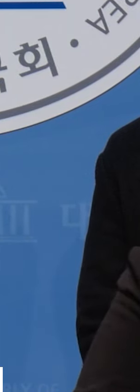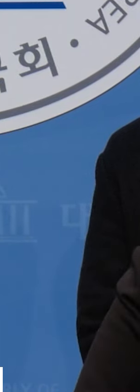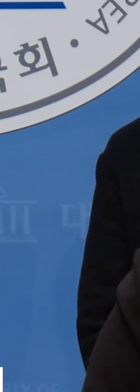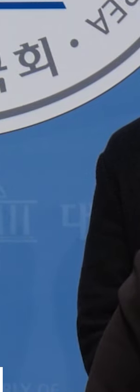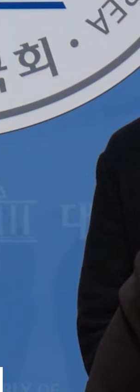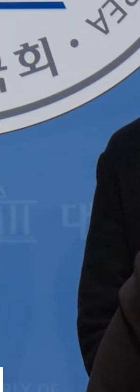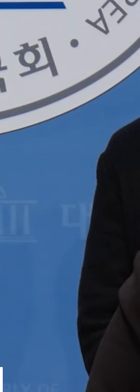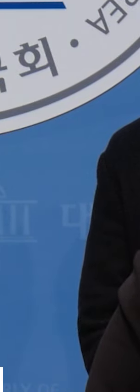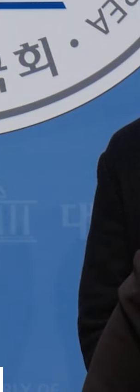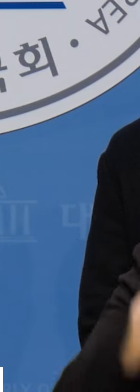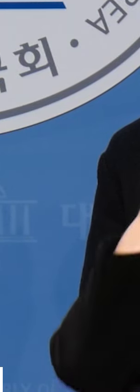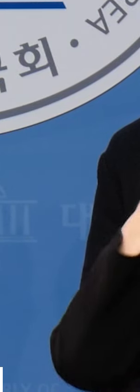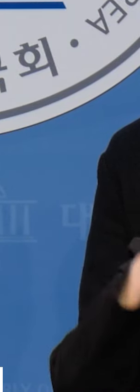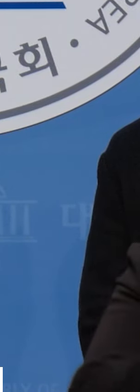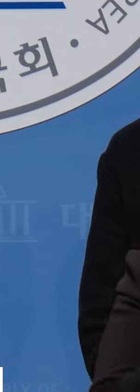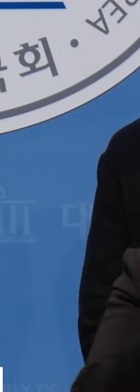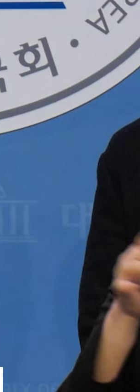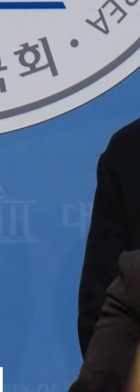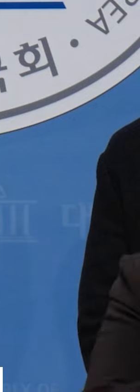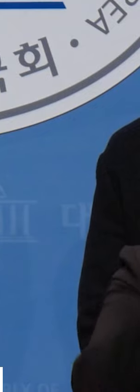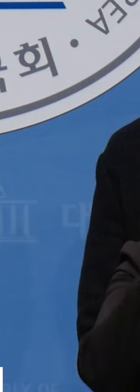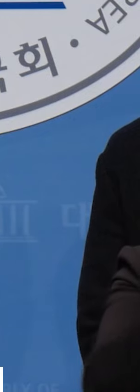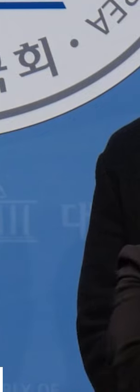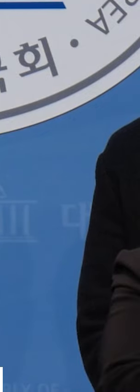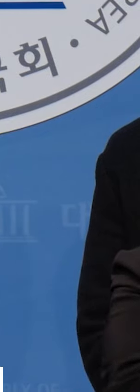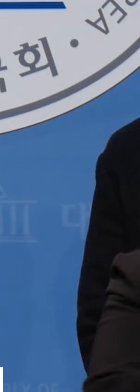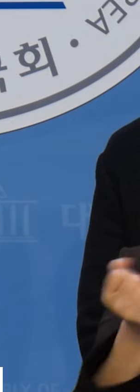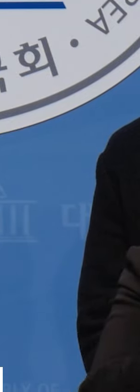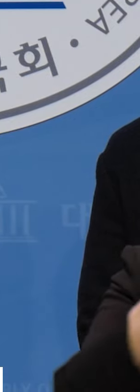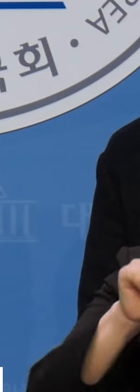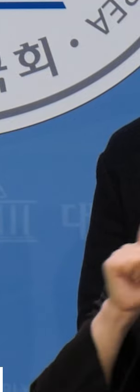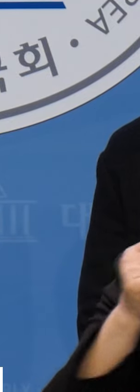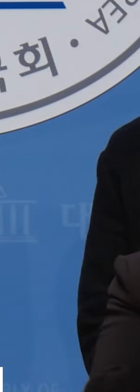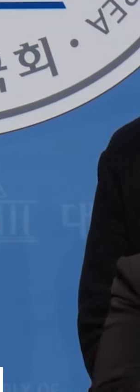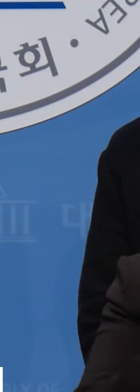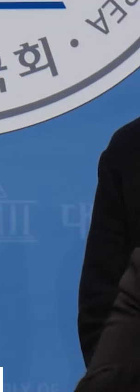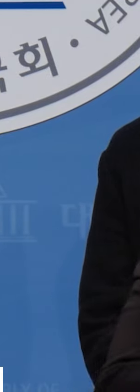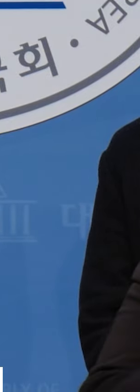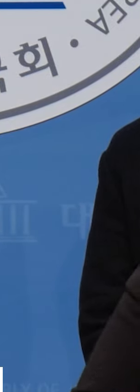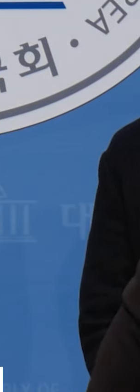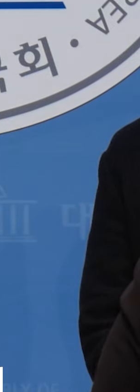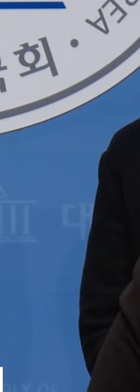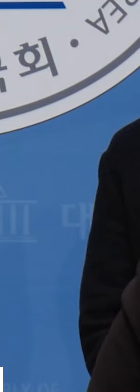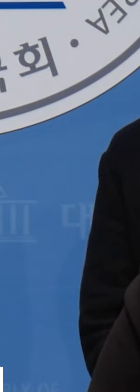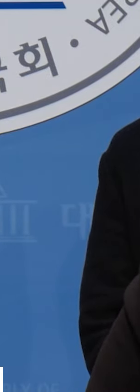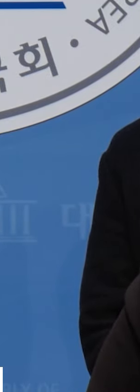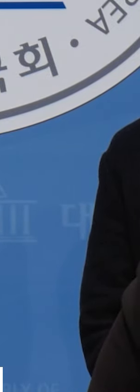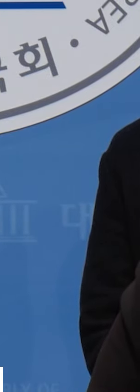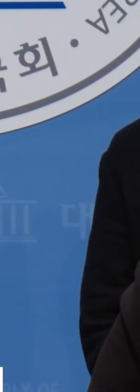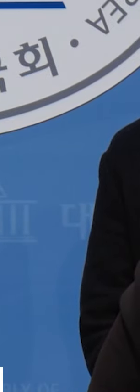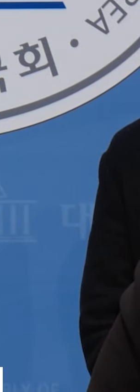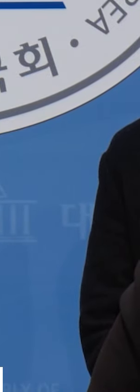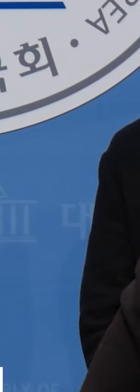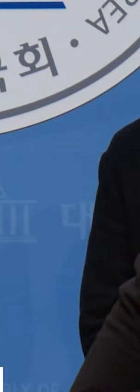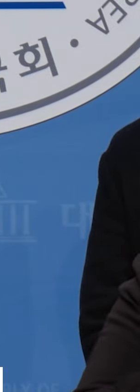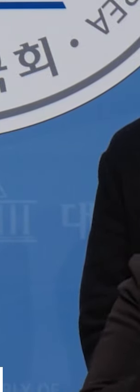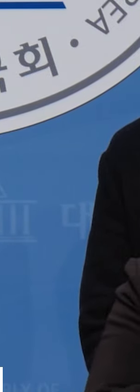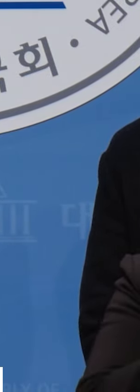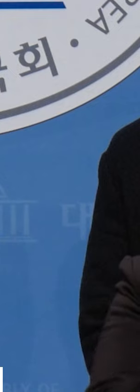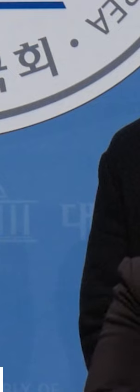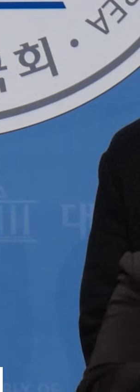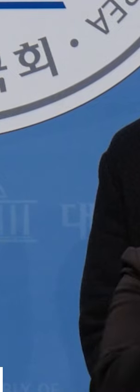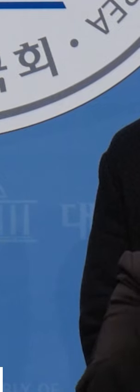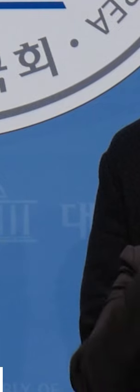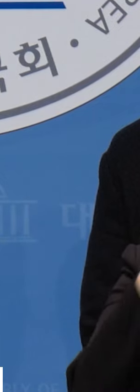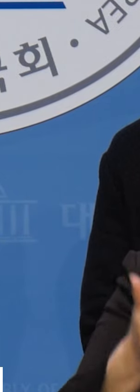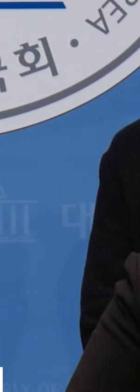바탕으로 이승만 대통령의 공적을 담은 기념관을 추진하겠다니 지금 우리가 독재 시대에 살고 있는지 알 수